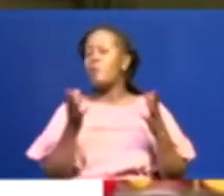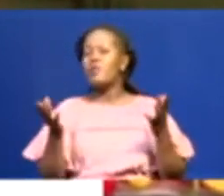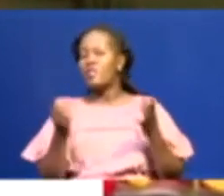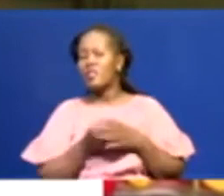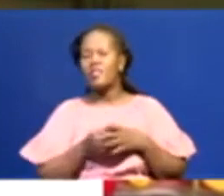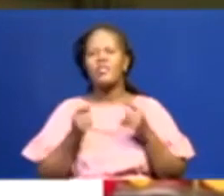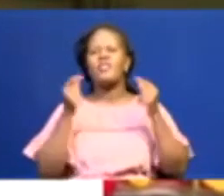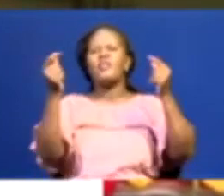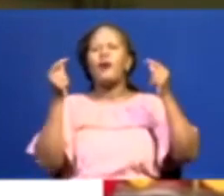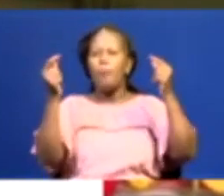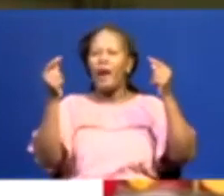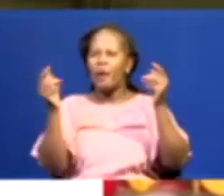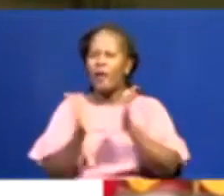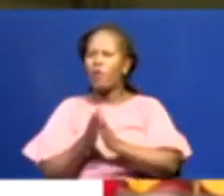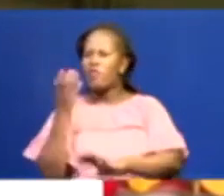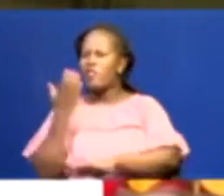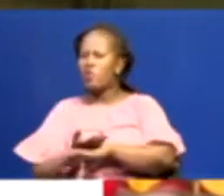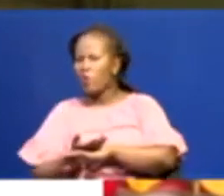ati ni maandamano na mawe.